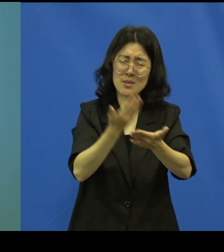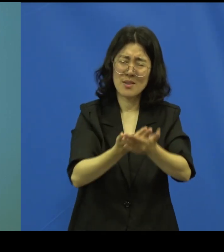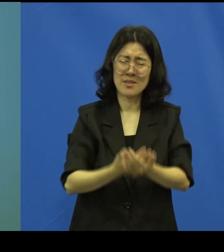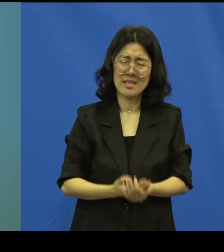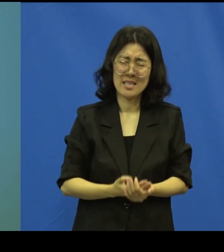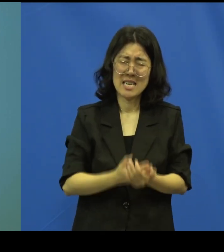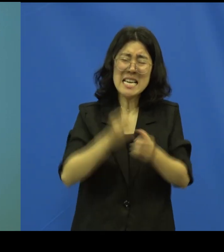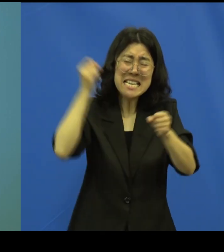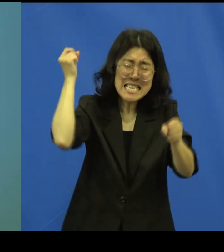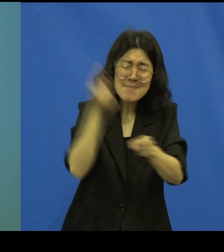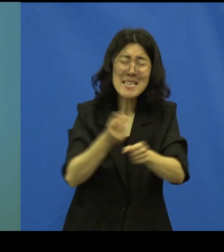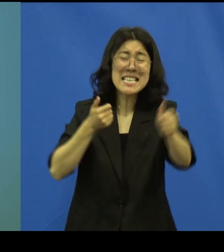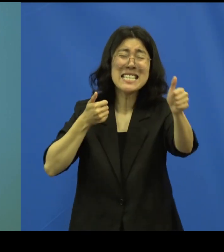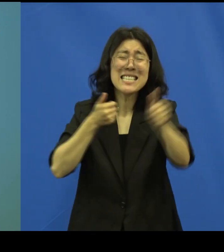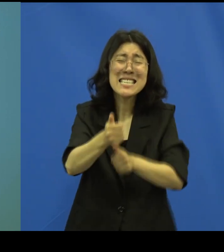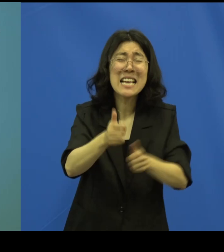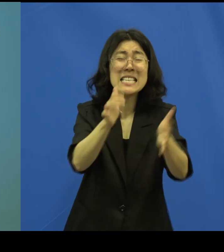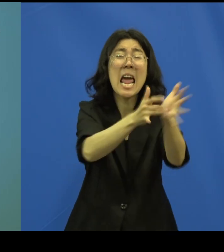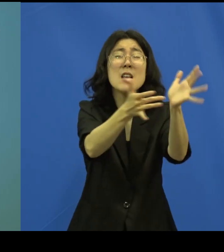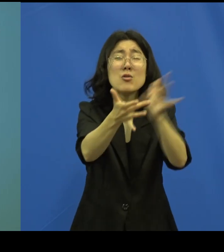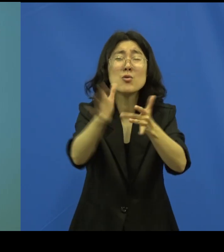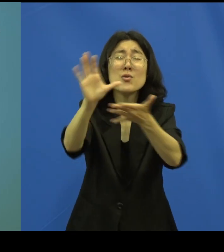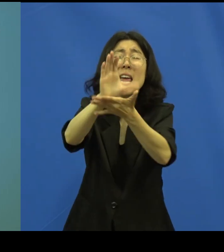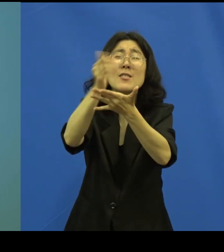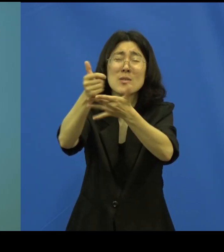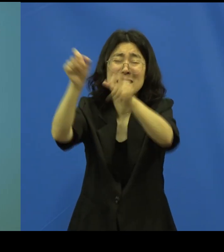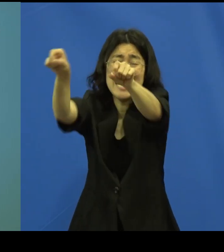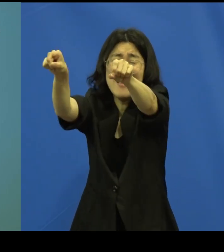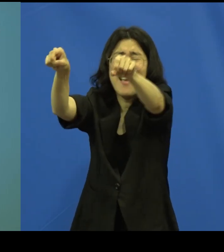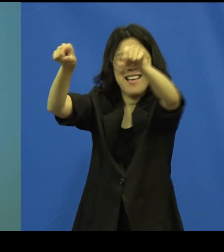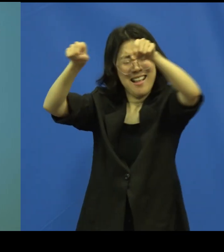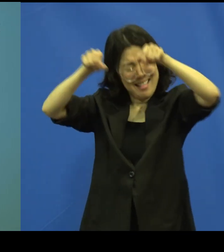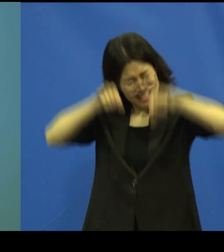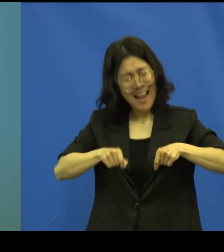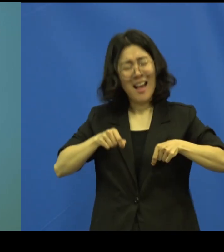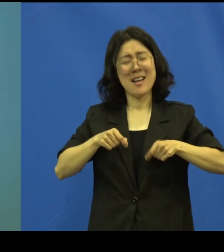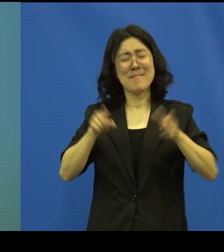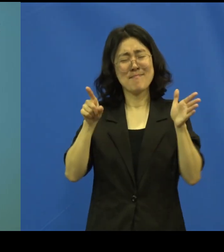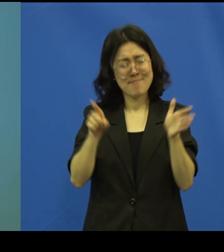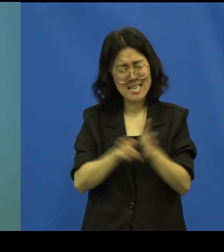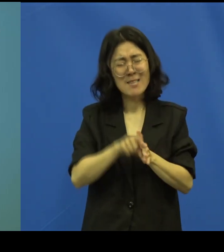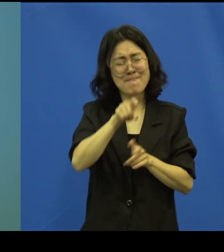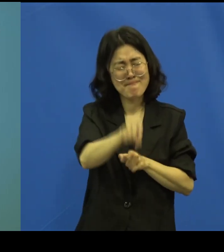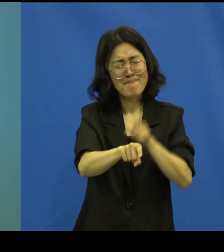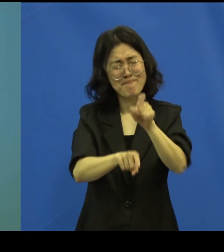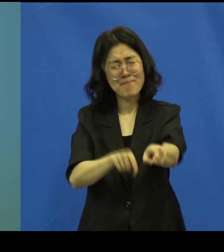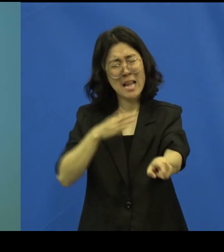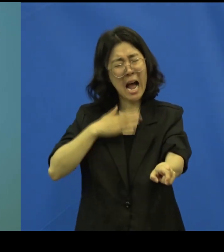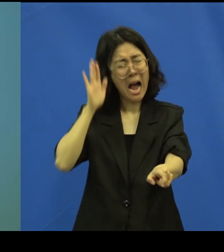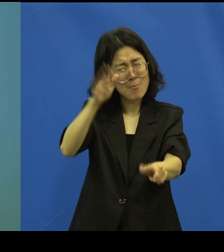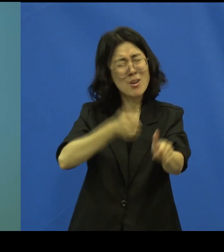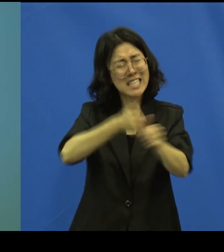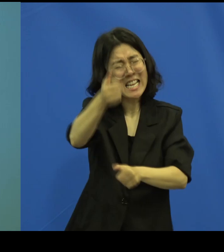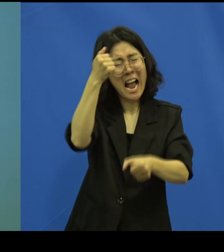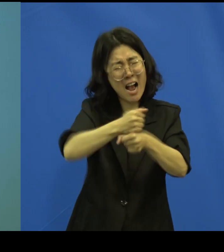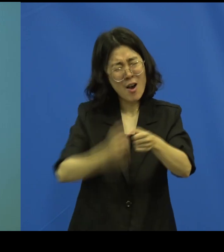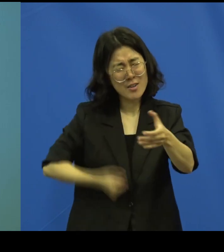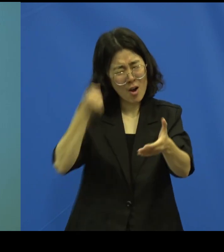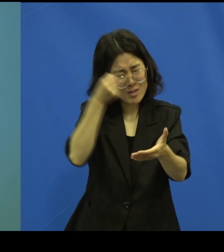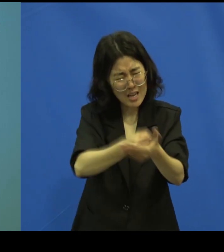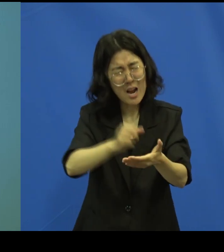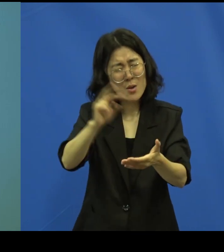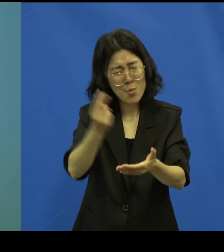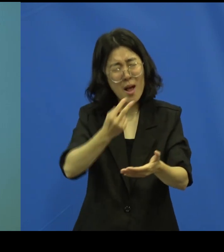주시옵소서. 이미 승리하신 그리스도 어린 양 예수를 따라 믿음의 길을 걸어가기에 부족함이 없는 우리